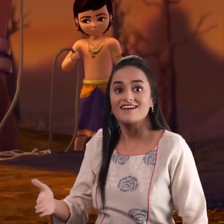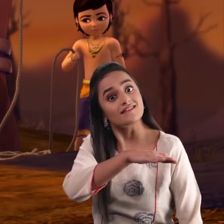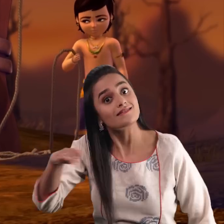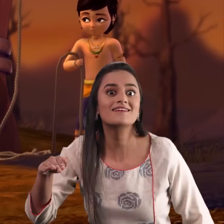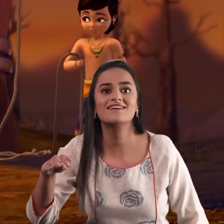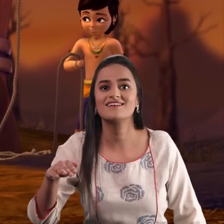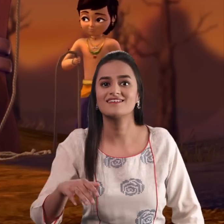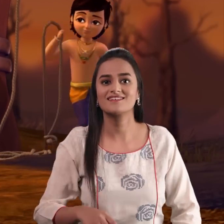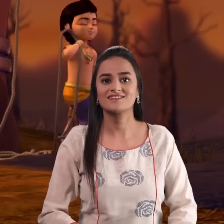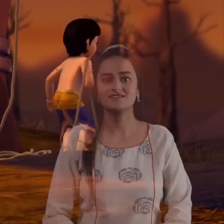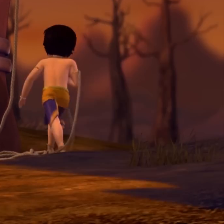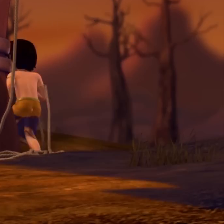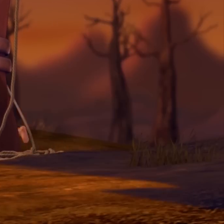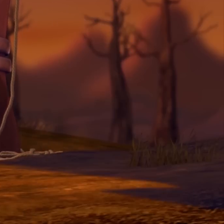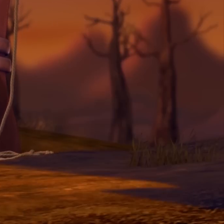अब होगा इसका काम तमाम।